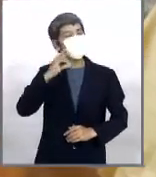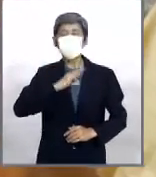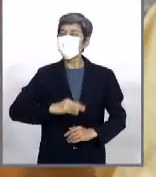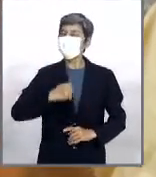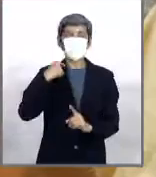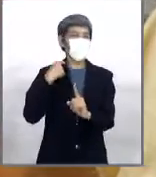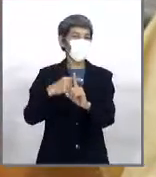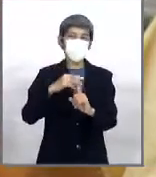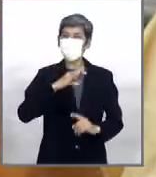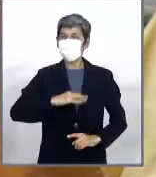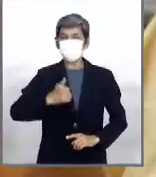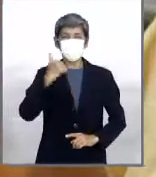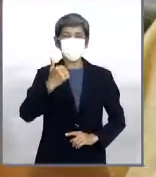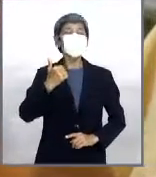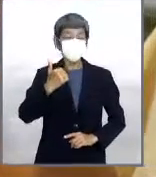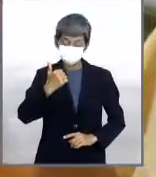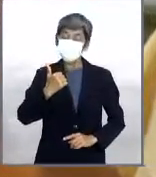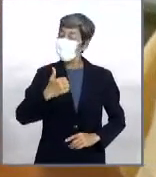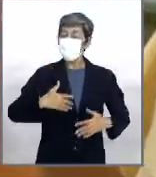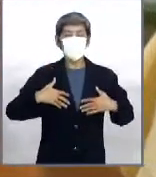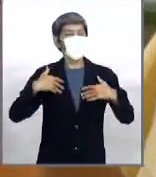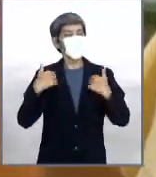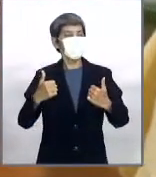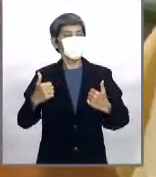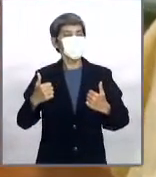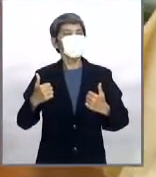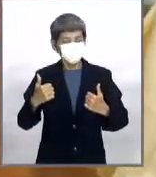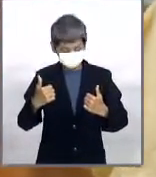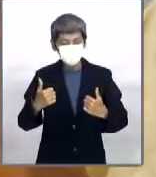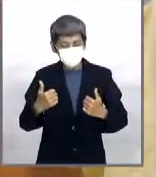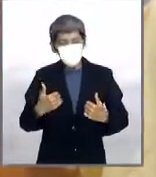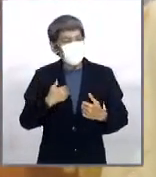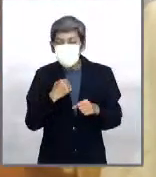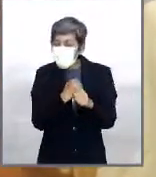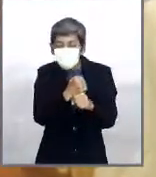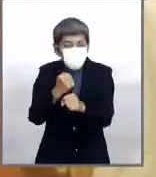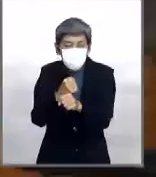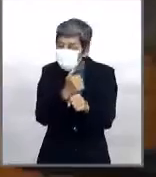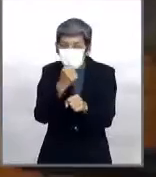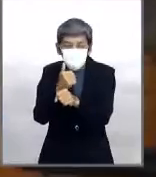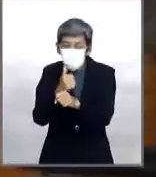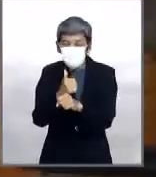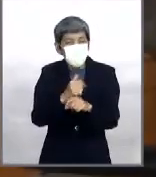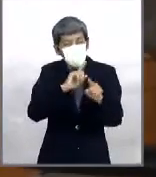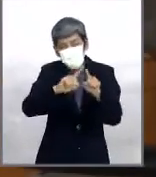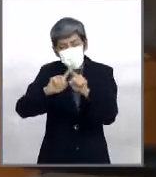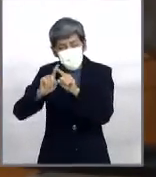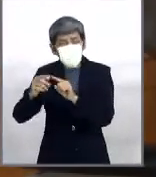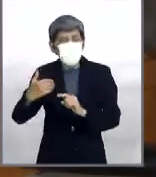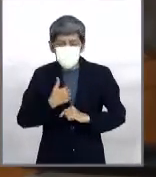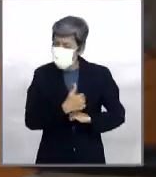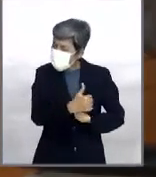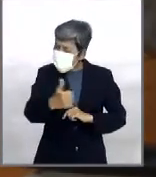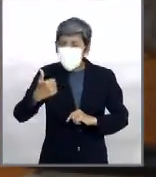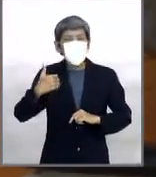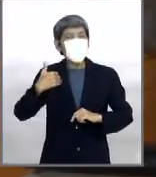วกนะครับผมนะมันทำให้ทุกอย่างอ่ะมันมีความสุขมากทุกอย่างมันเป็นเรื่องง่ายมากแล้วก็ทุกเหตุการณ์เนี่ยมันจะมีข้อดีเส